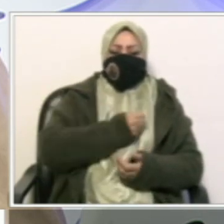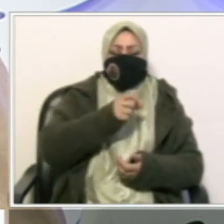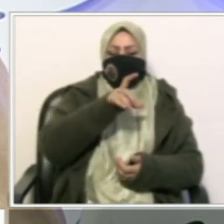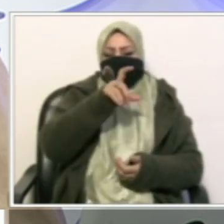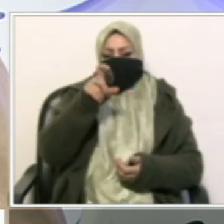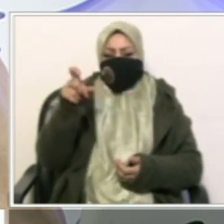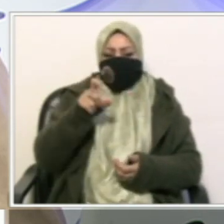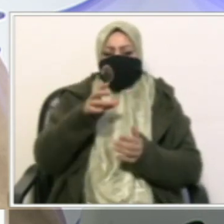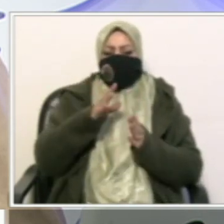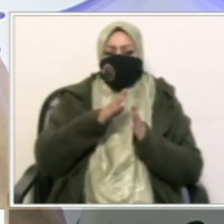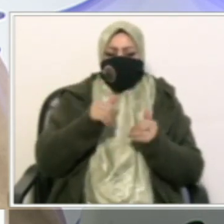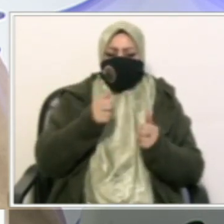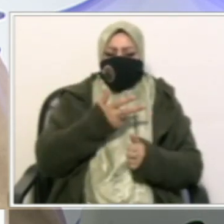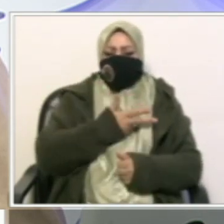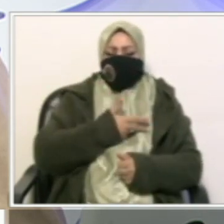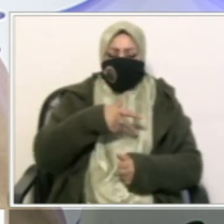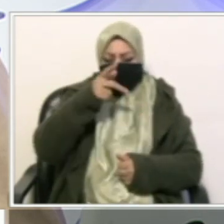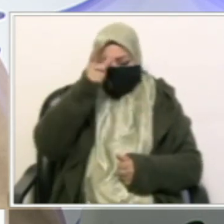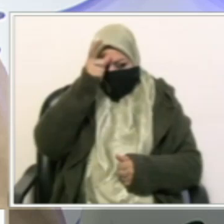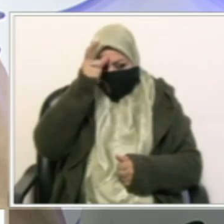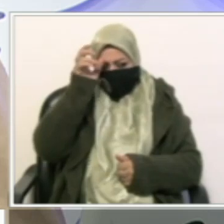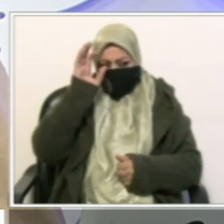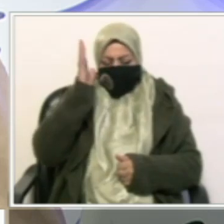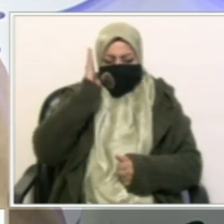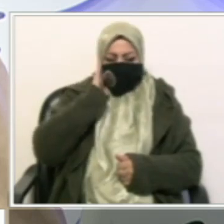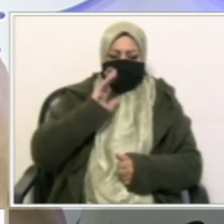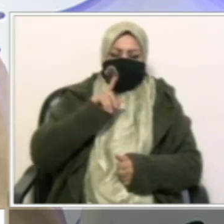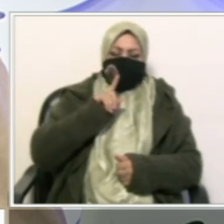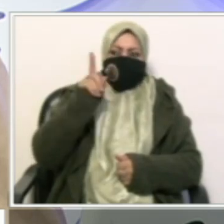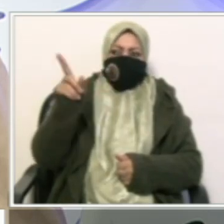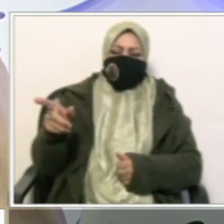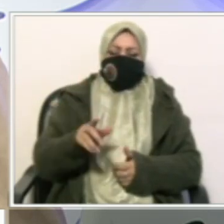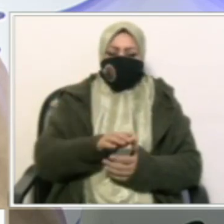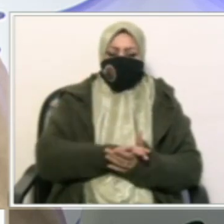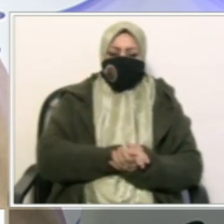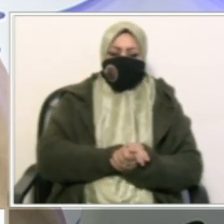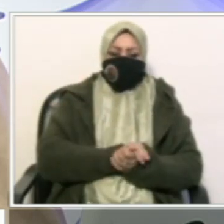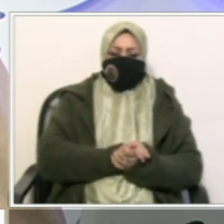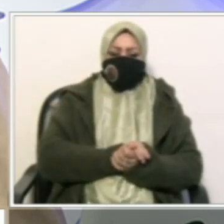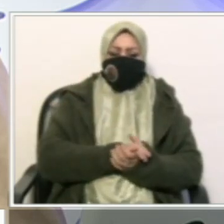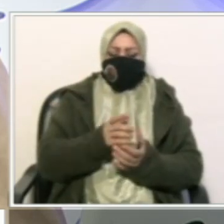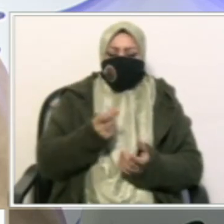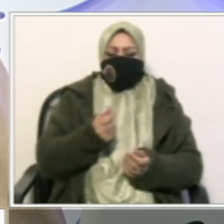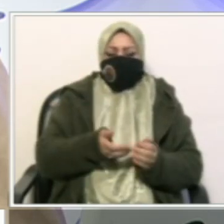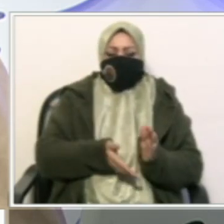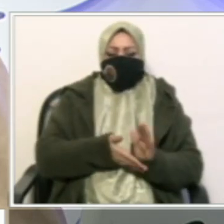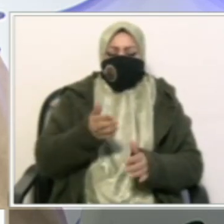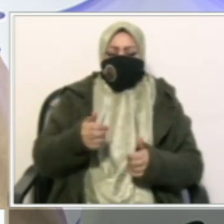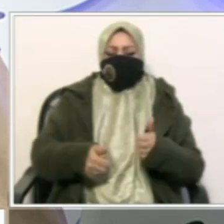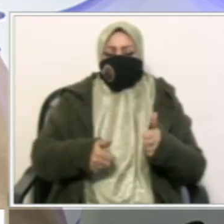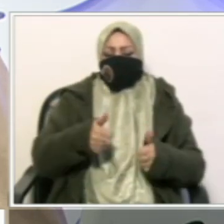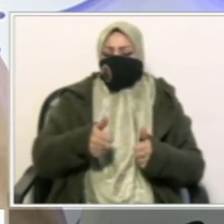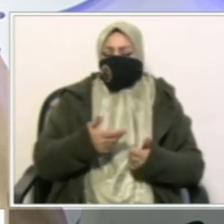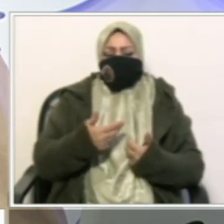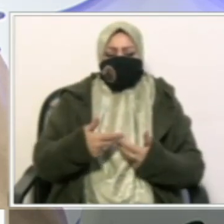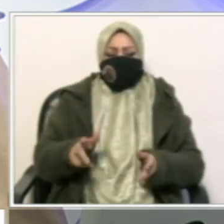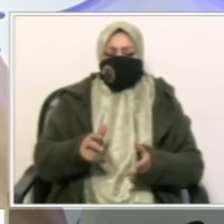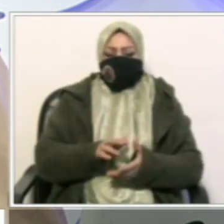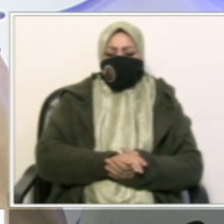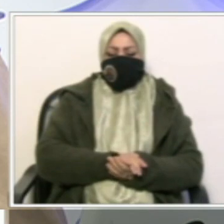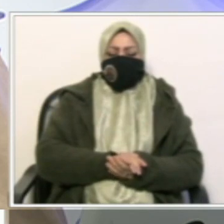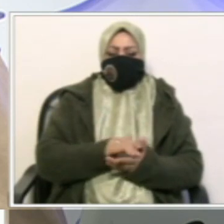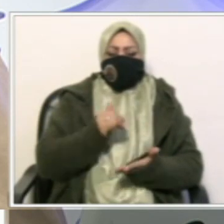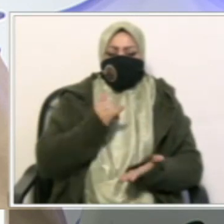المسلمين حتى لو كان الفرق بسيط الحكم بالله نفسه التوضيح مش حتى اليوم غدوة بعد